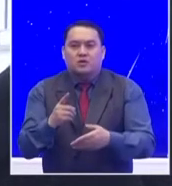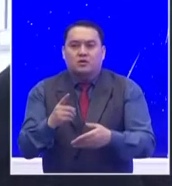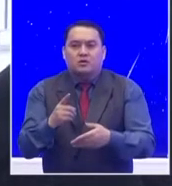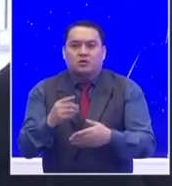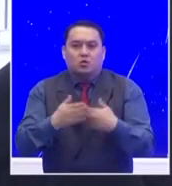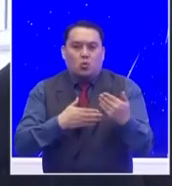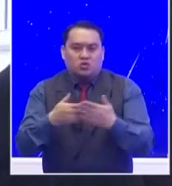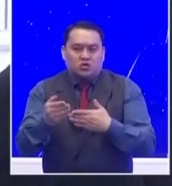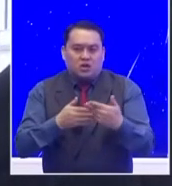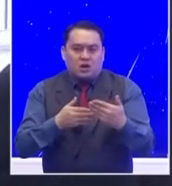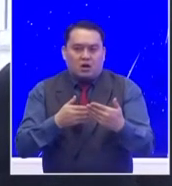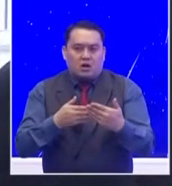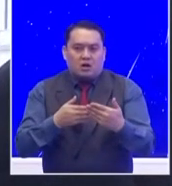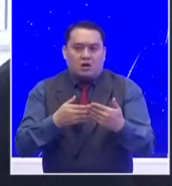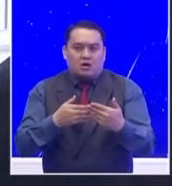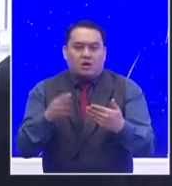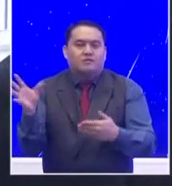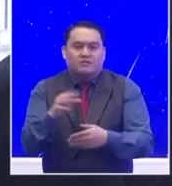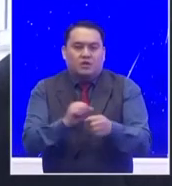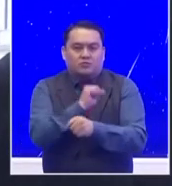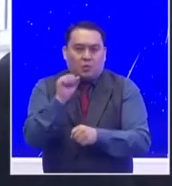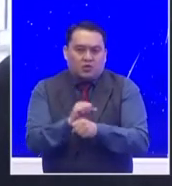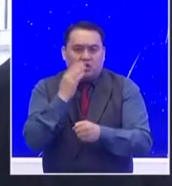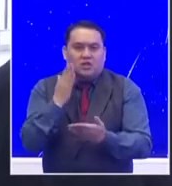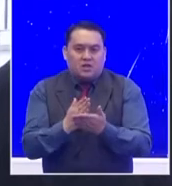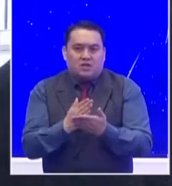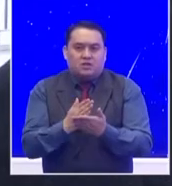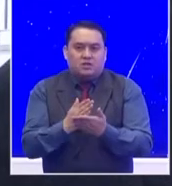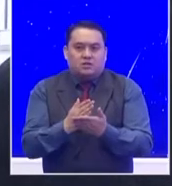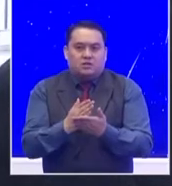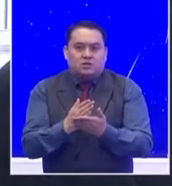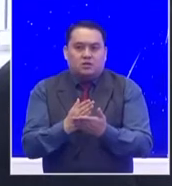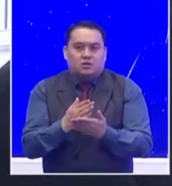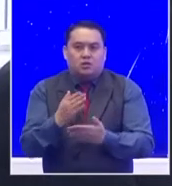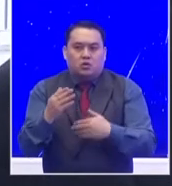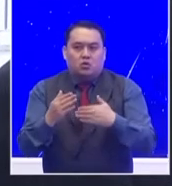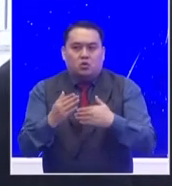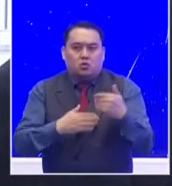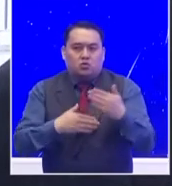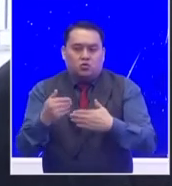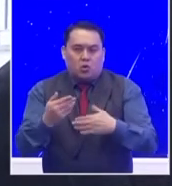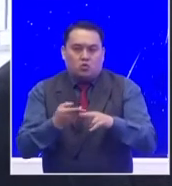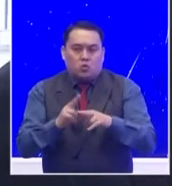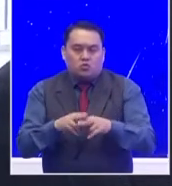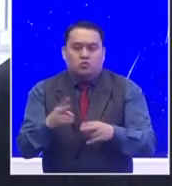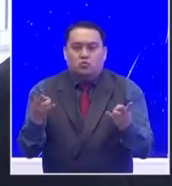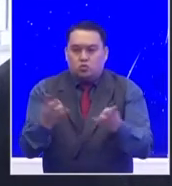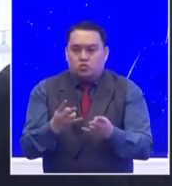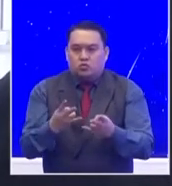ручные. Стационарные на всех постах есть. Ручных маловато, ну, это